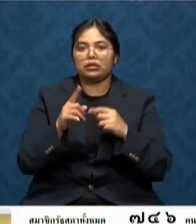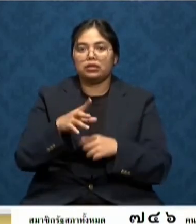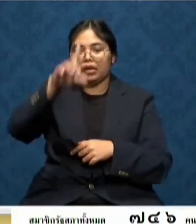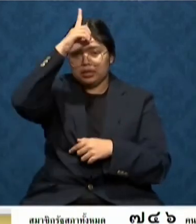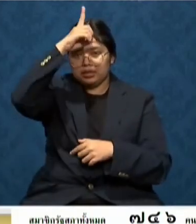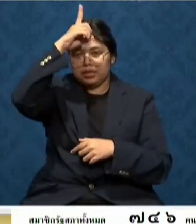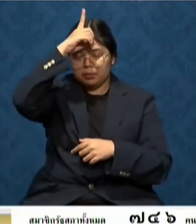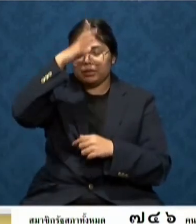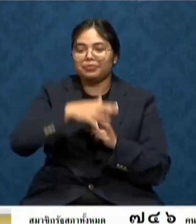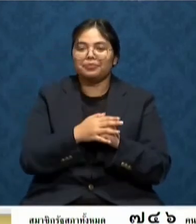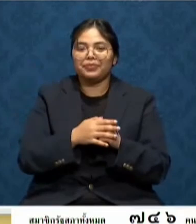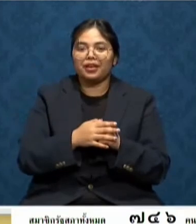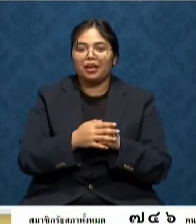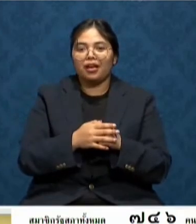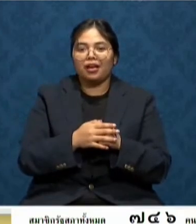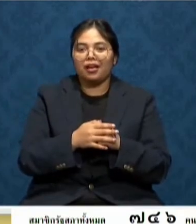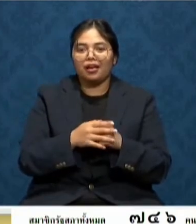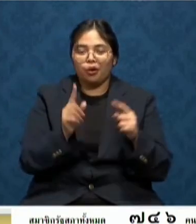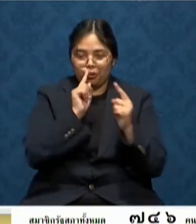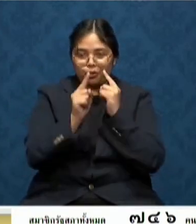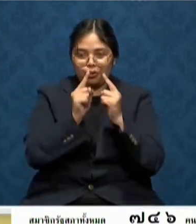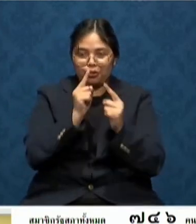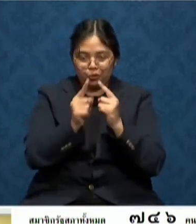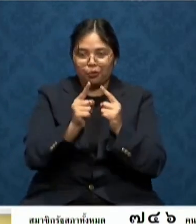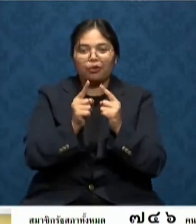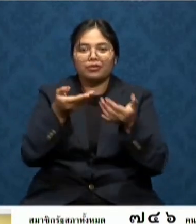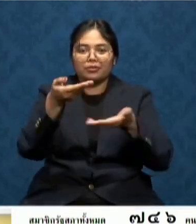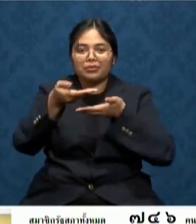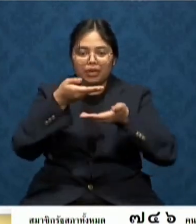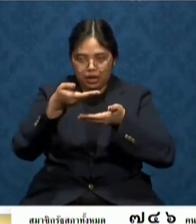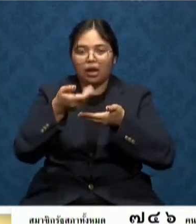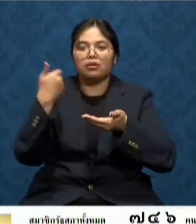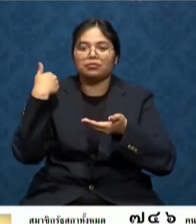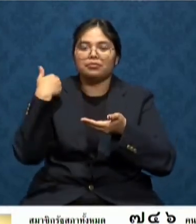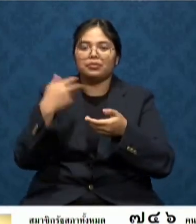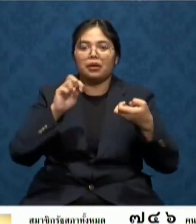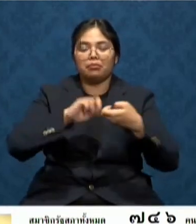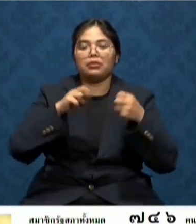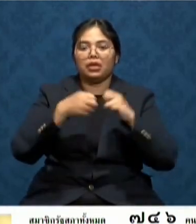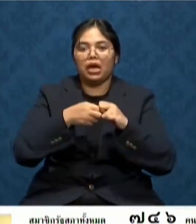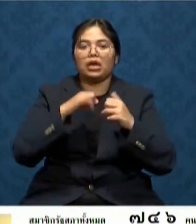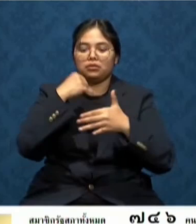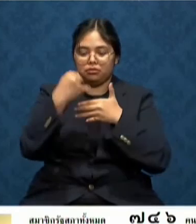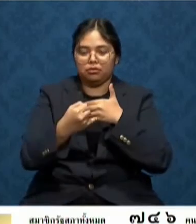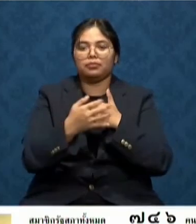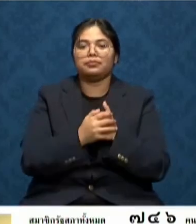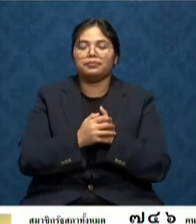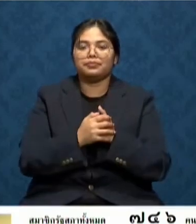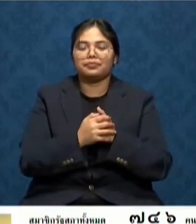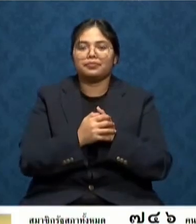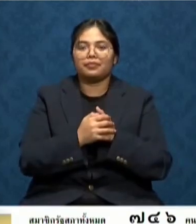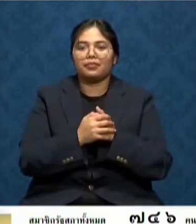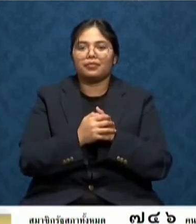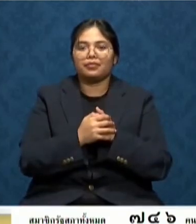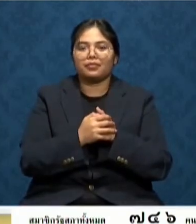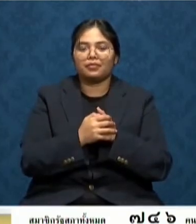มีทไหนไที่จะพยายามragonฐานี่จกลไปนะครับ